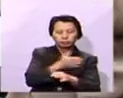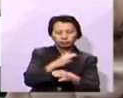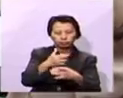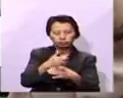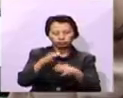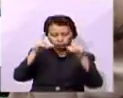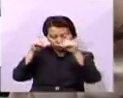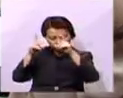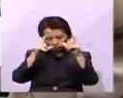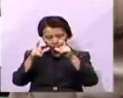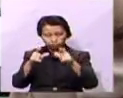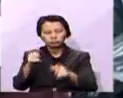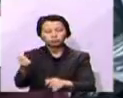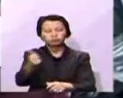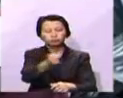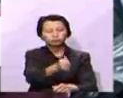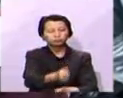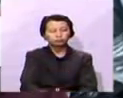foto masing-masing.